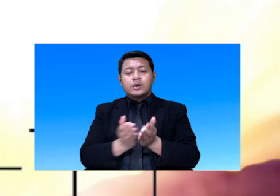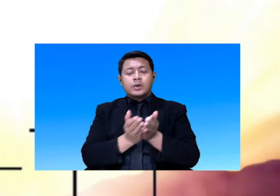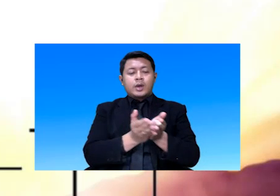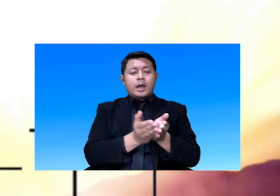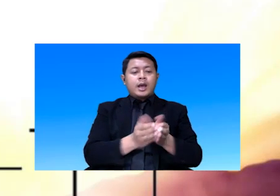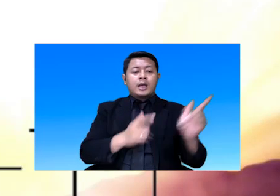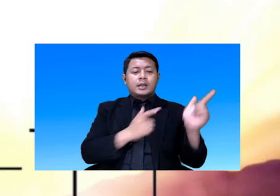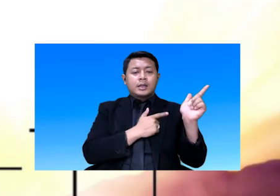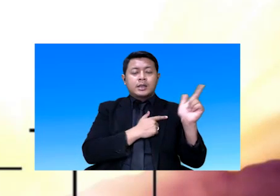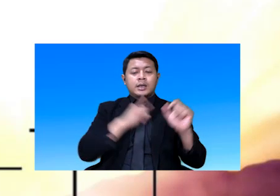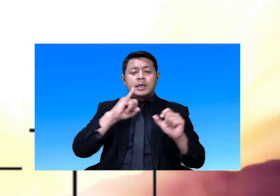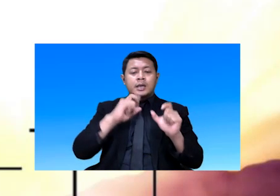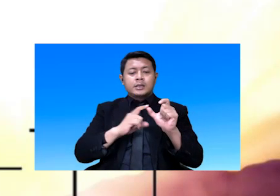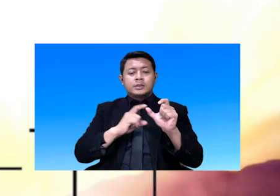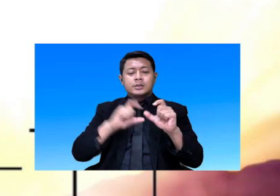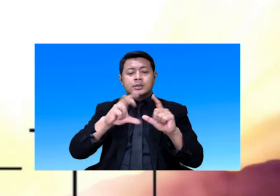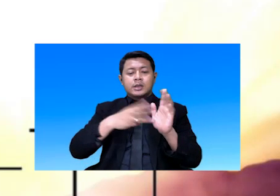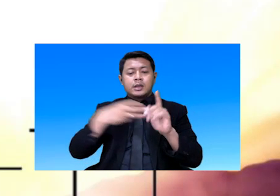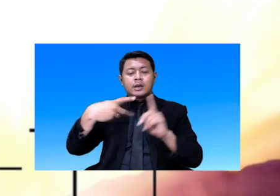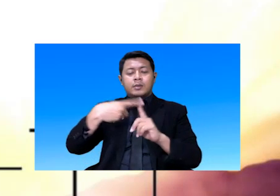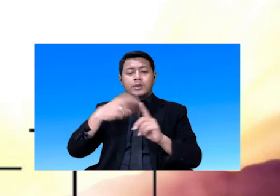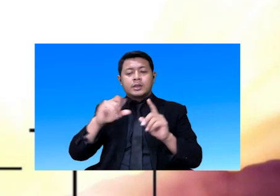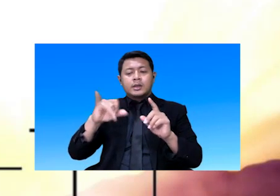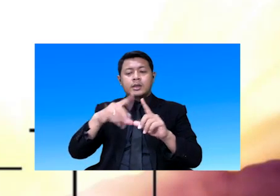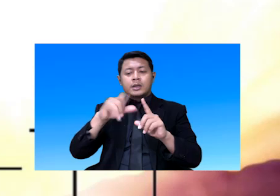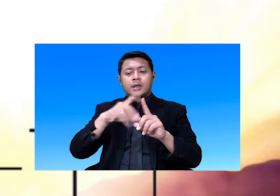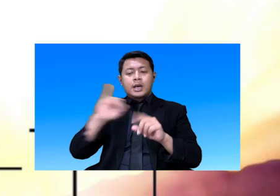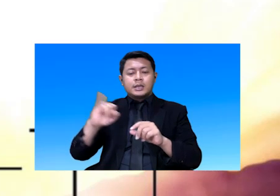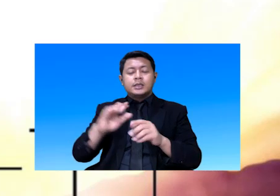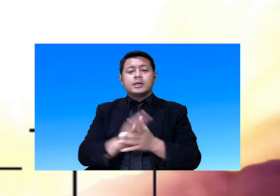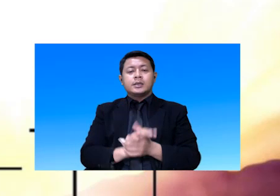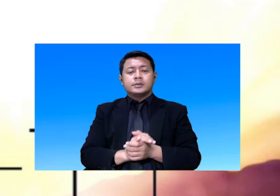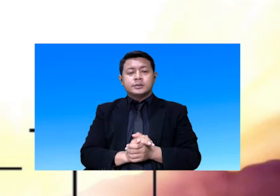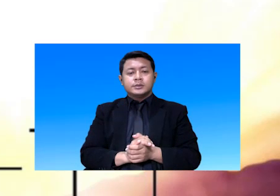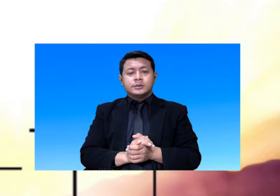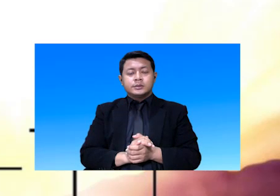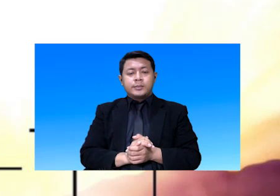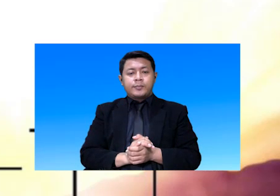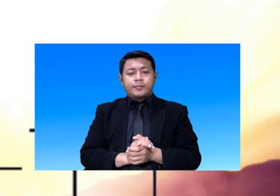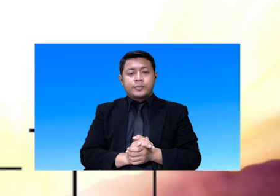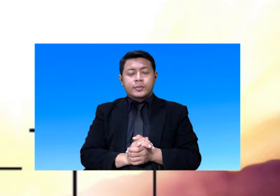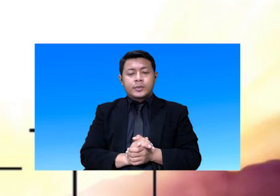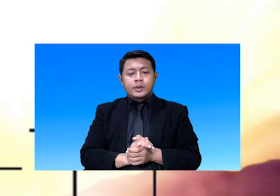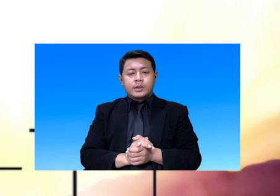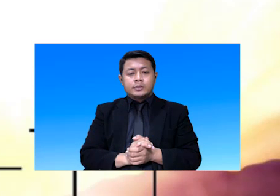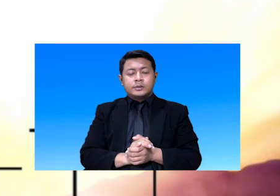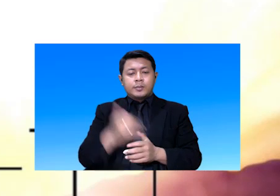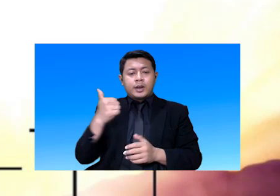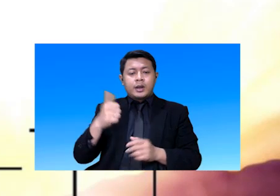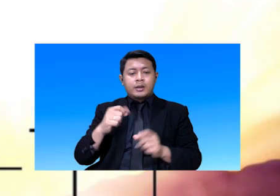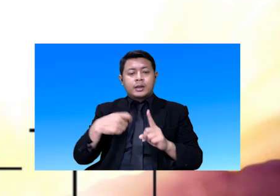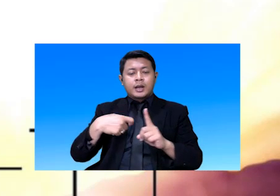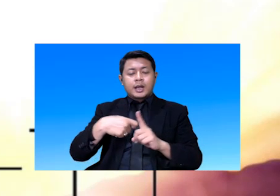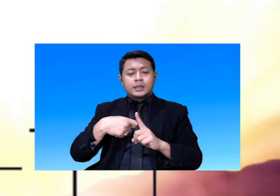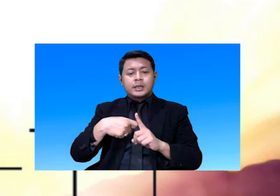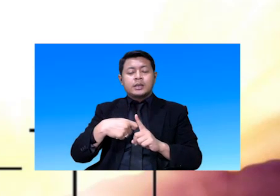Angkatan Darat, kita mempunyai Ignatius Slamet Riyadi. Dan ada pahlawan revolusi, namanya Karel